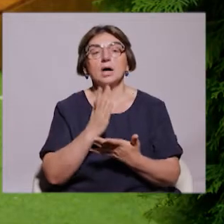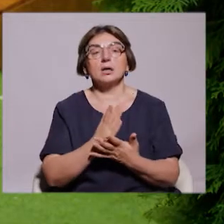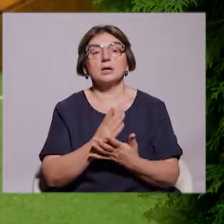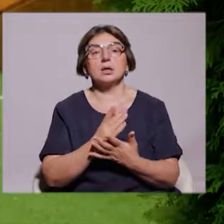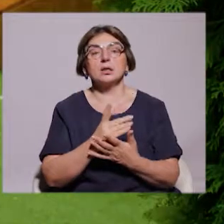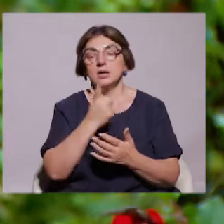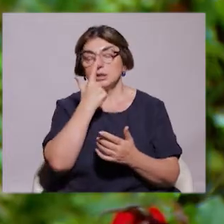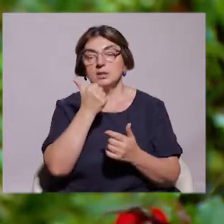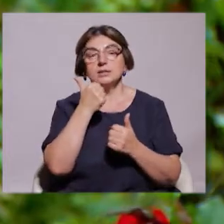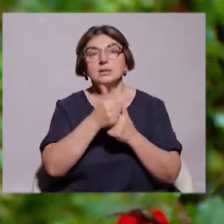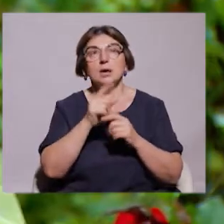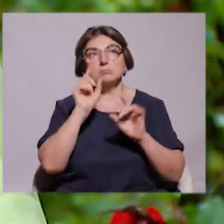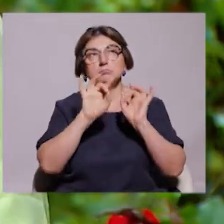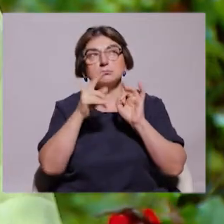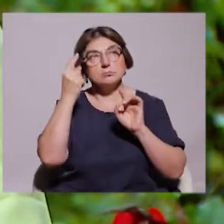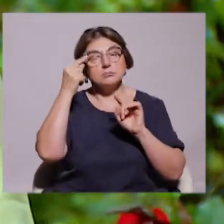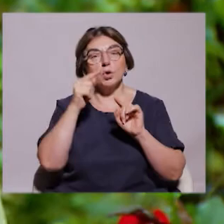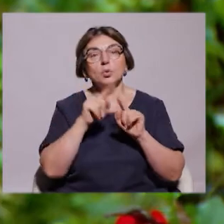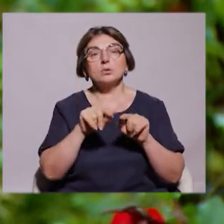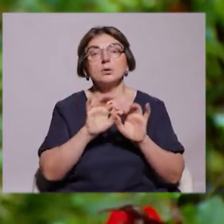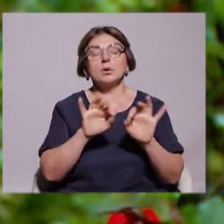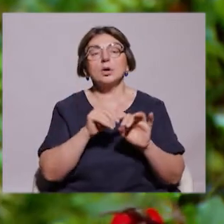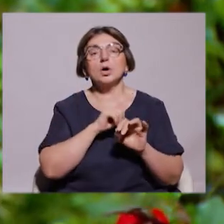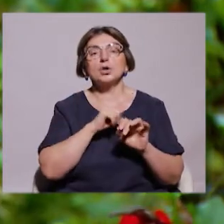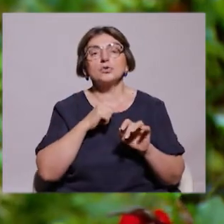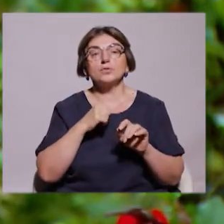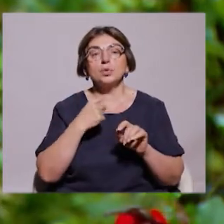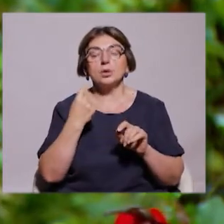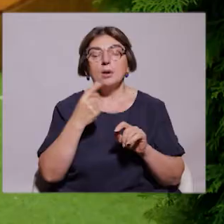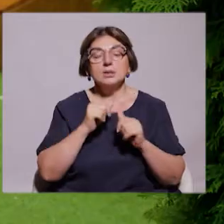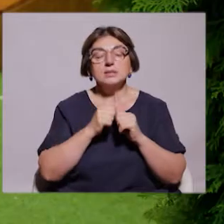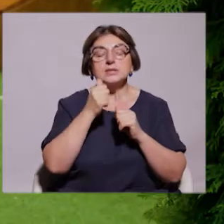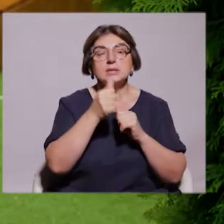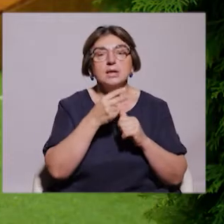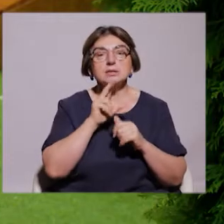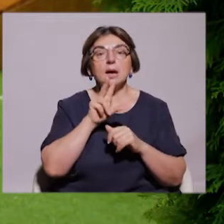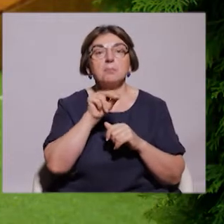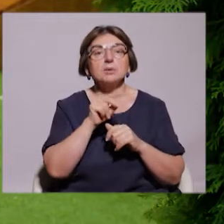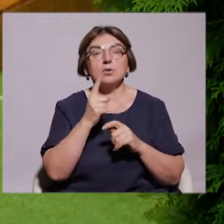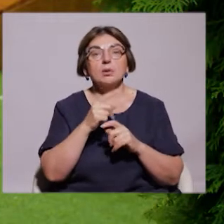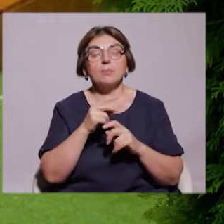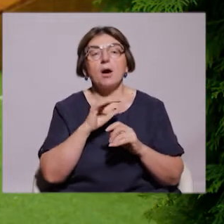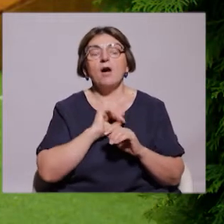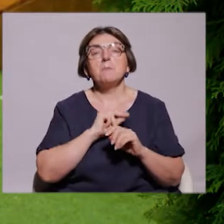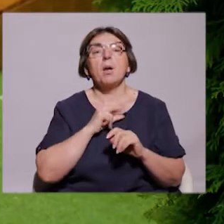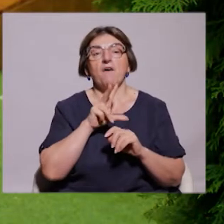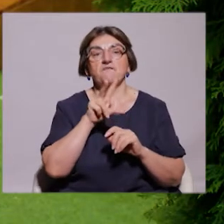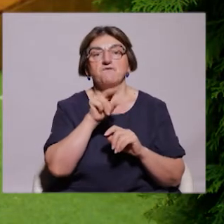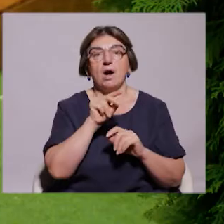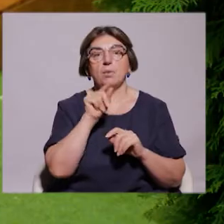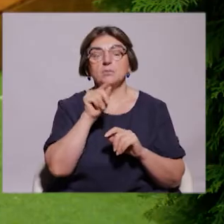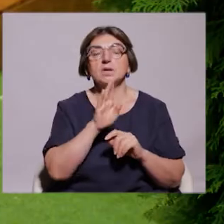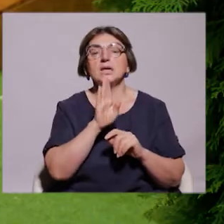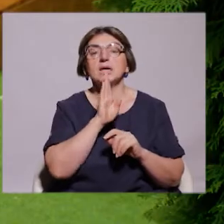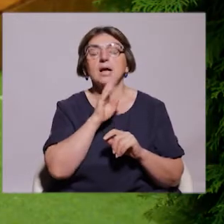ასევე ითარგმნება როგორც თვითონ წინასწარმეტყველება, ანუ იმიტომ რომ ნიშნავს ვამბო. იქ იჭდა მისანი ქალი პითია. მისანი ალბათ იცით,